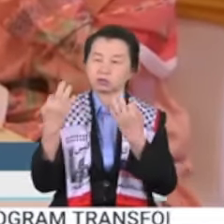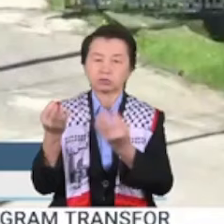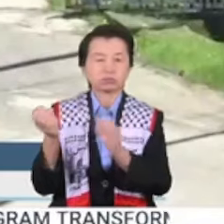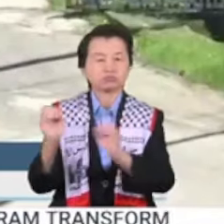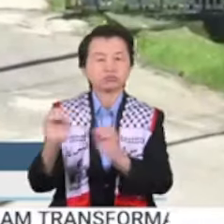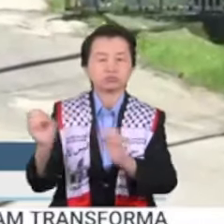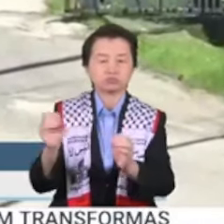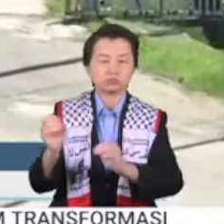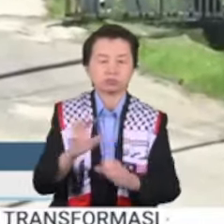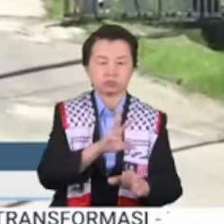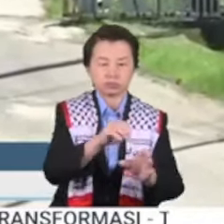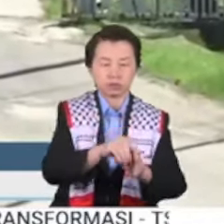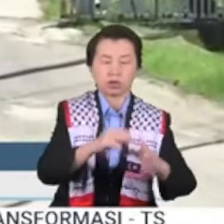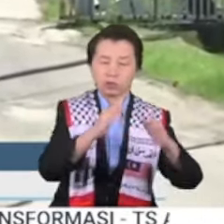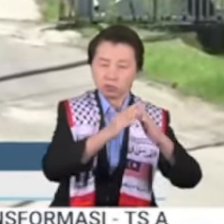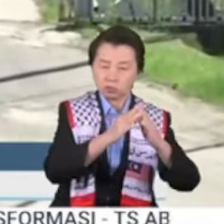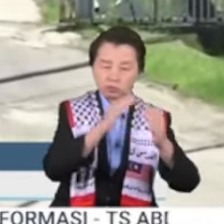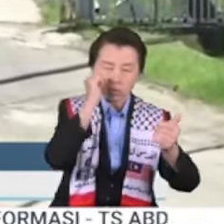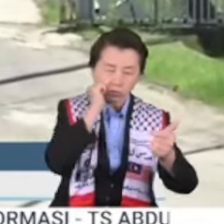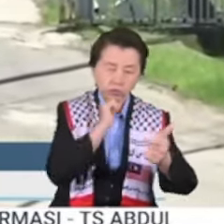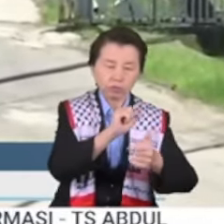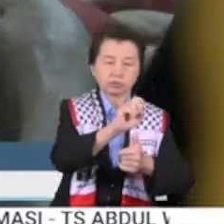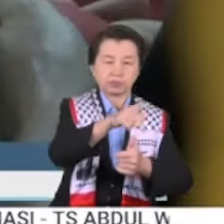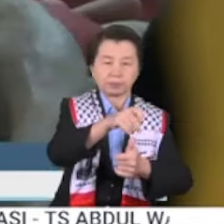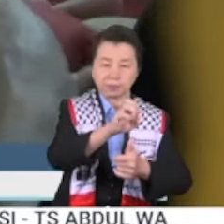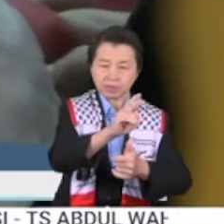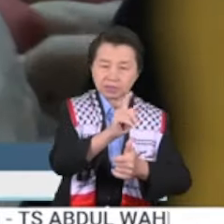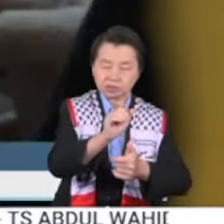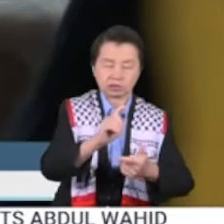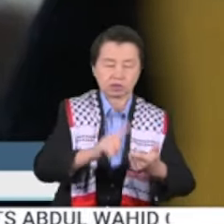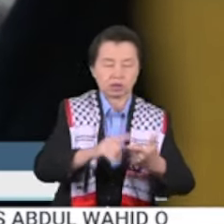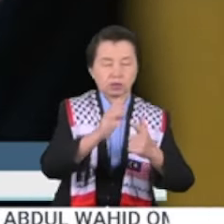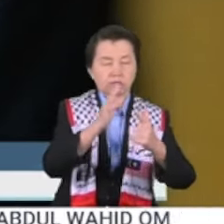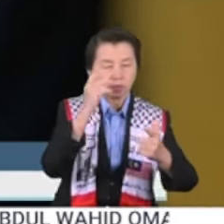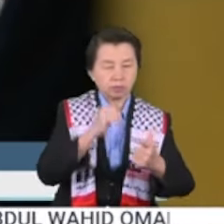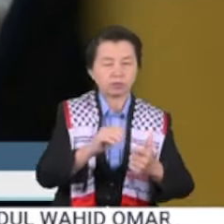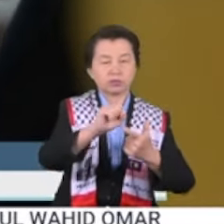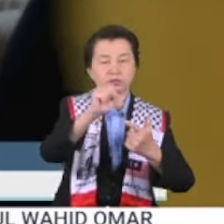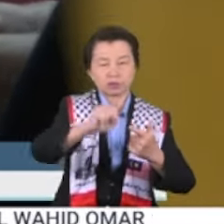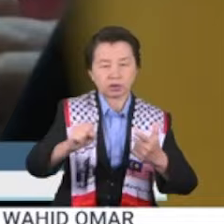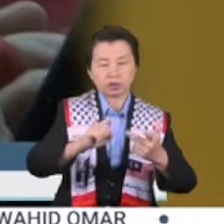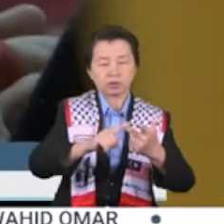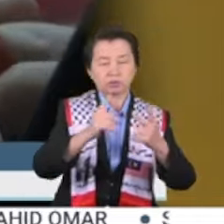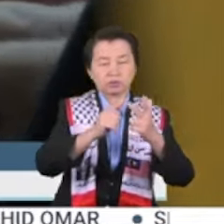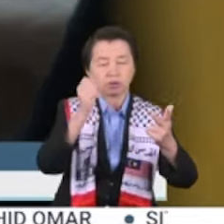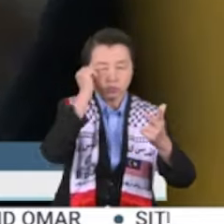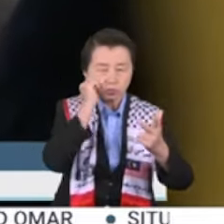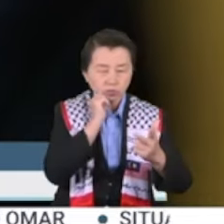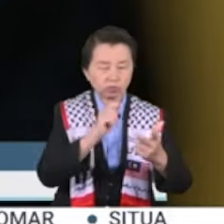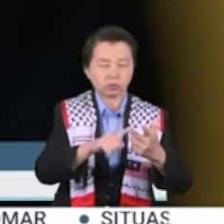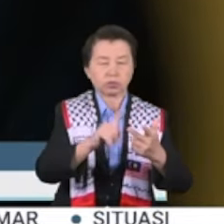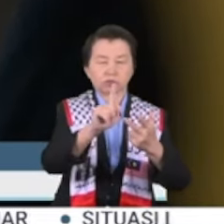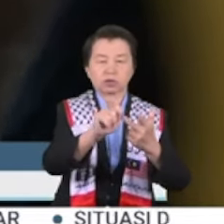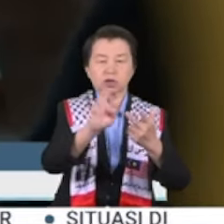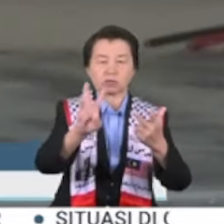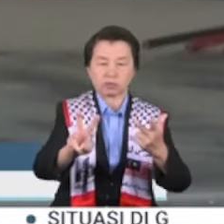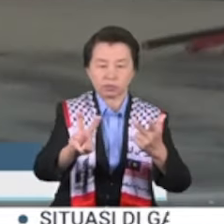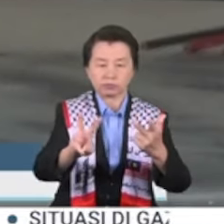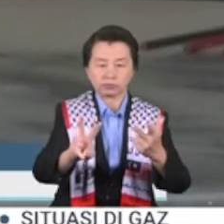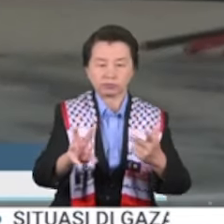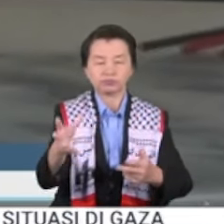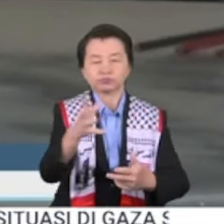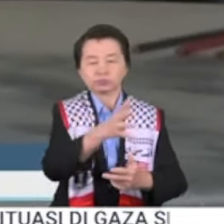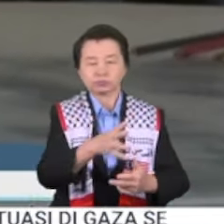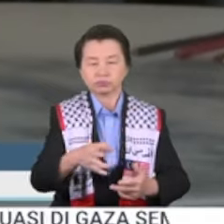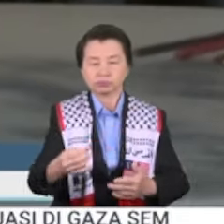waris. Ia melibatkan rumah warga tua Sri Pritchett, rumah warga tua Sandakan dan rumah warga tua Tawau.